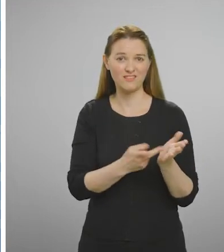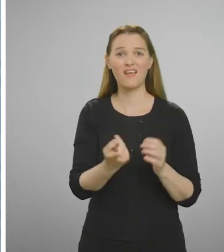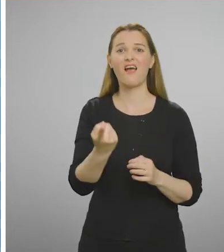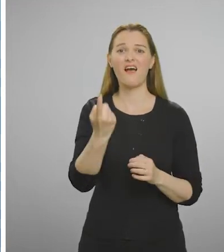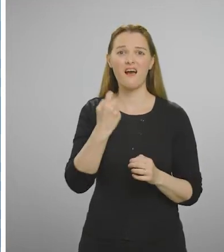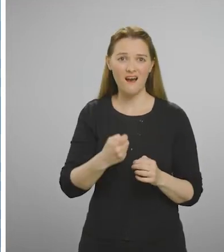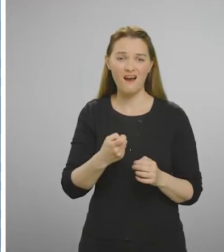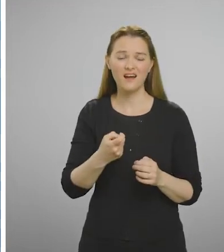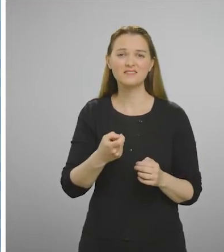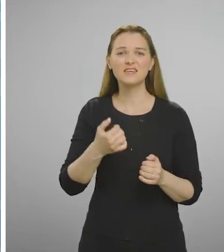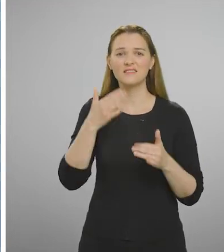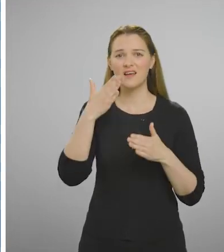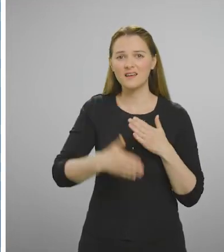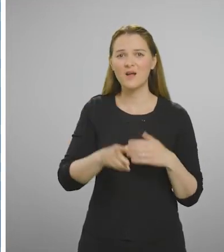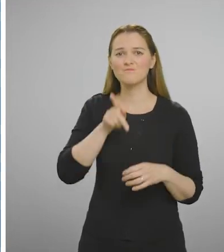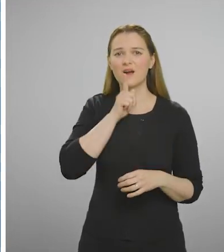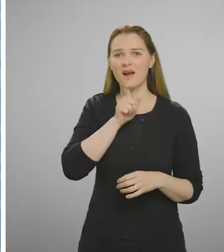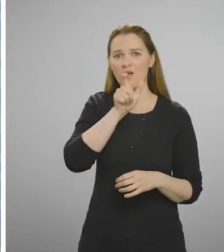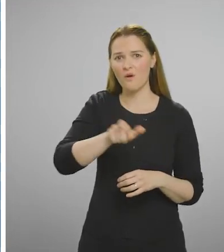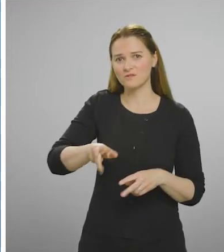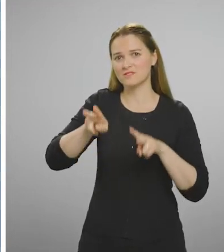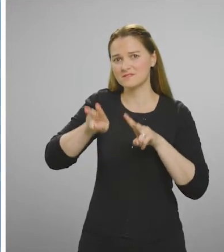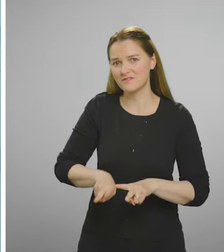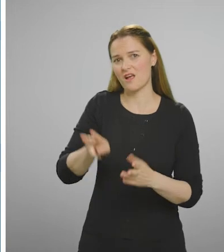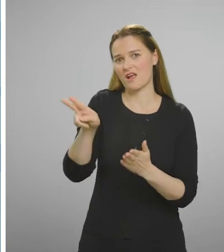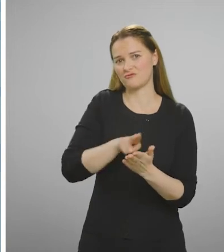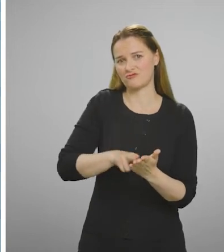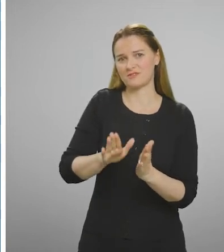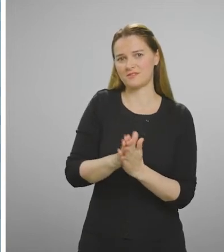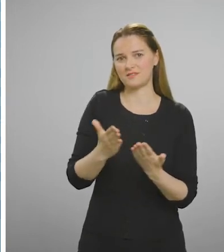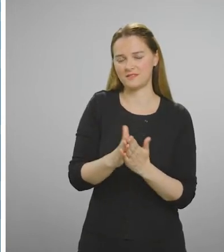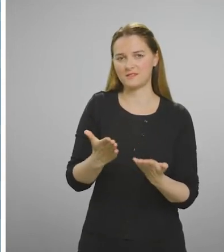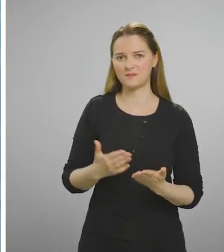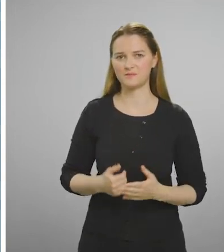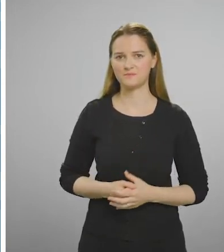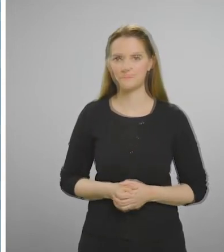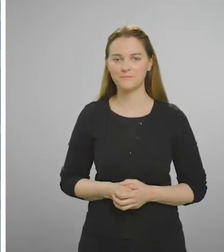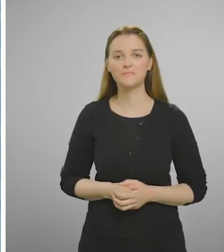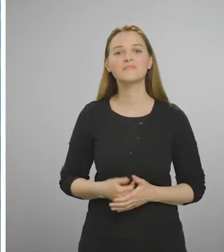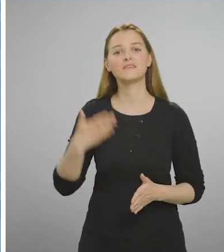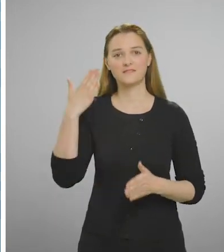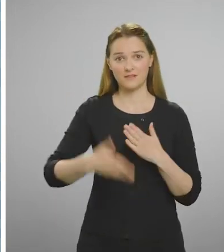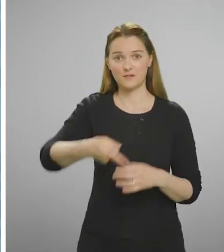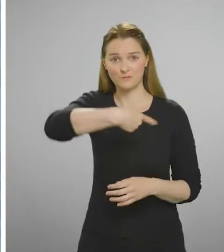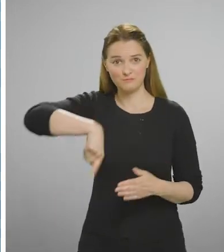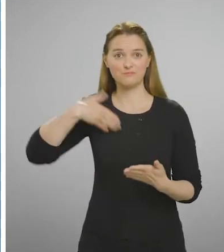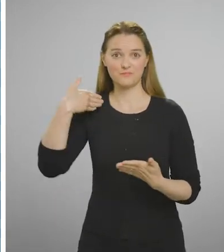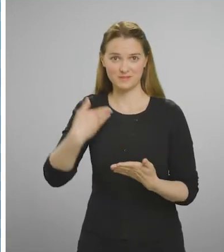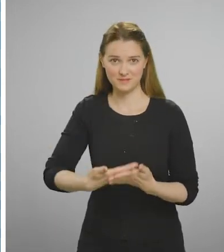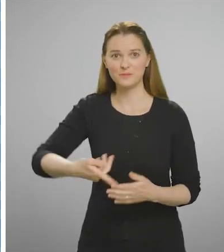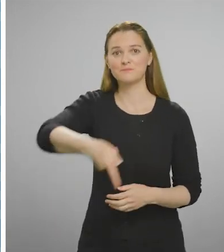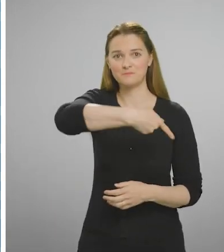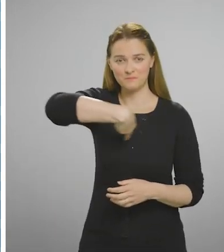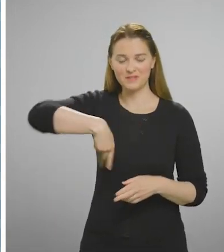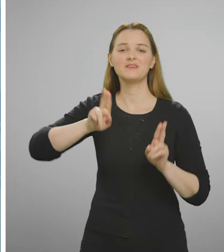da poznaju jako mali broj ljudi koji redovito čita knjige. Na kraju, ipak priznajemo da vremena za čitanje knjiga